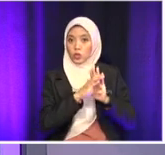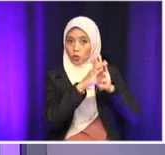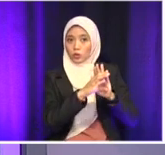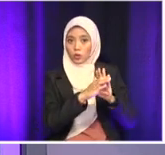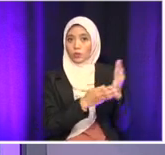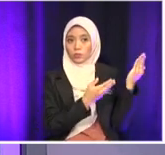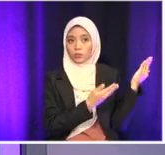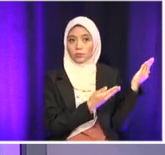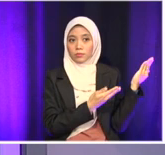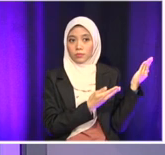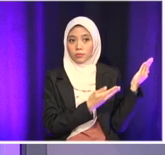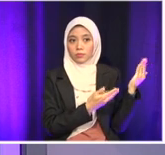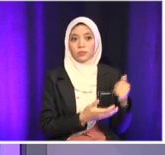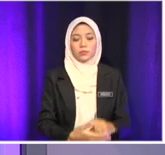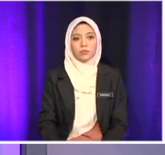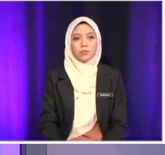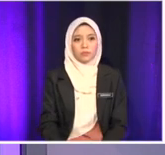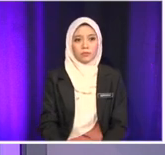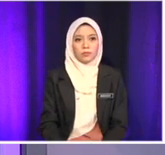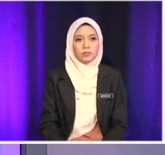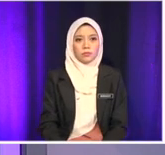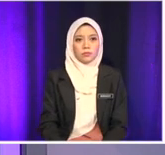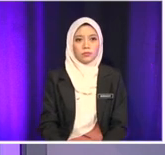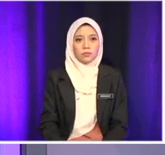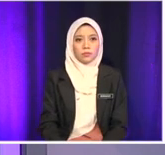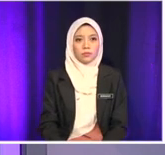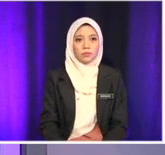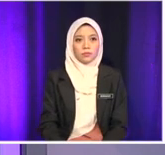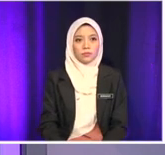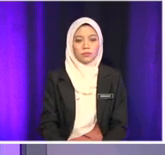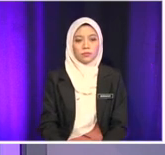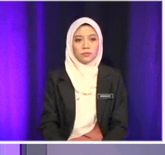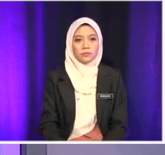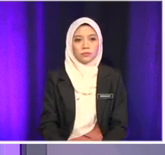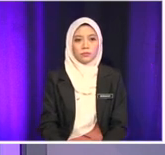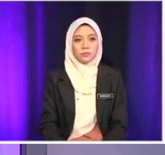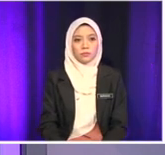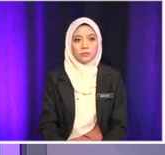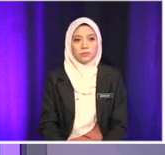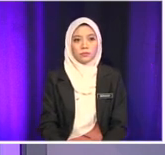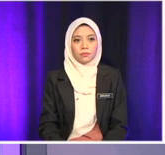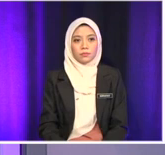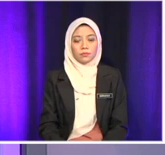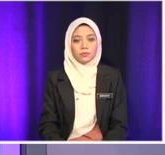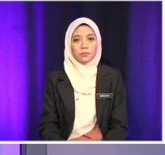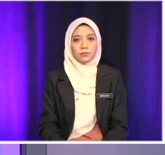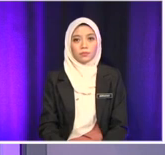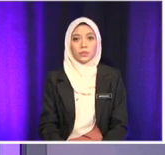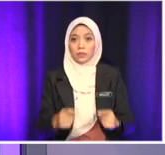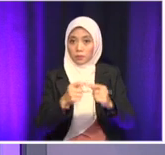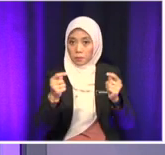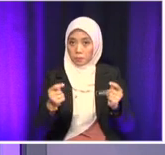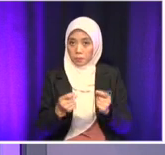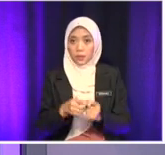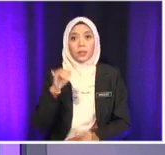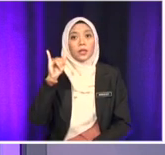ini akan kembali ke sini itu pantulan kita dapati dia boleh jadi gerak sini gerak situ